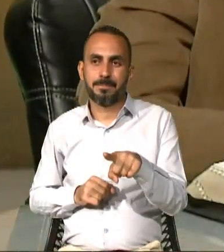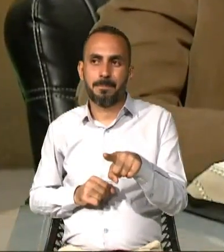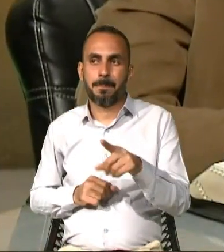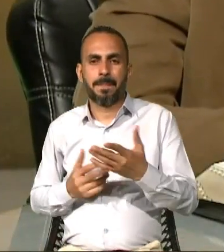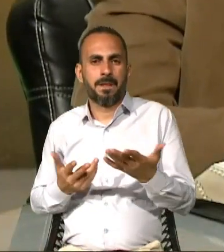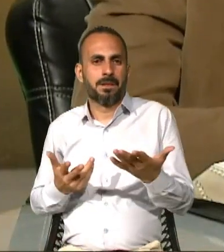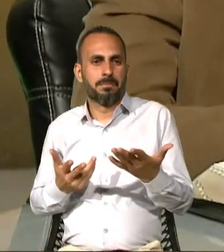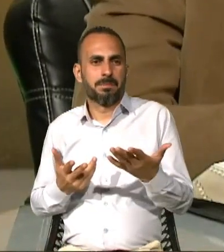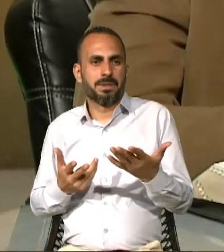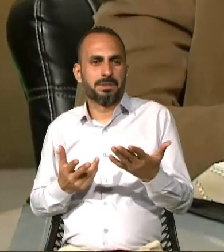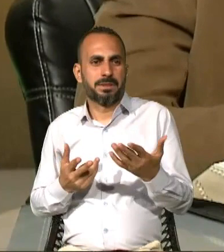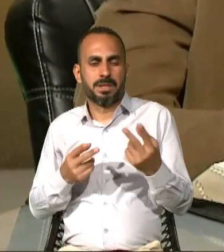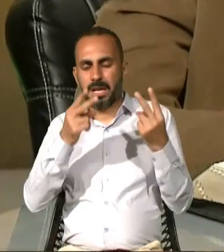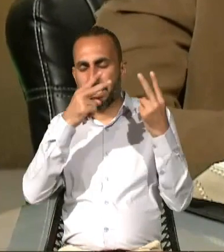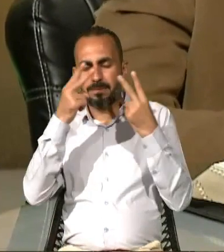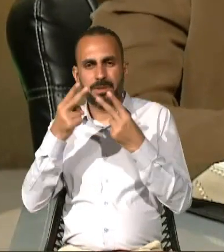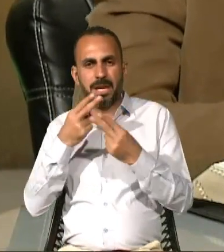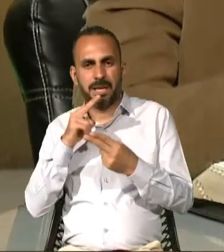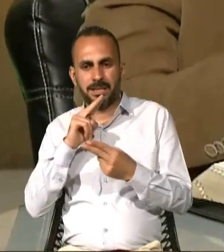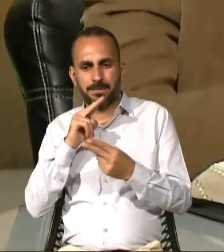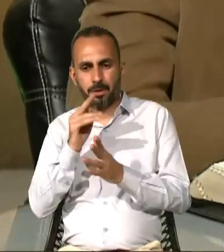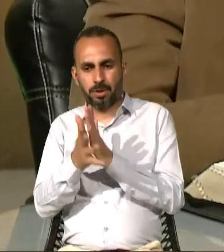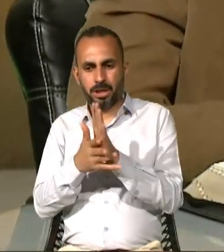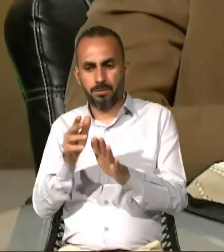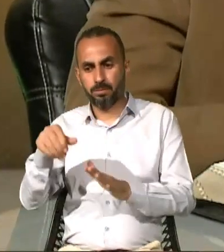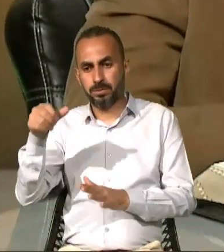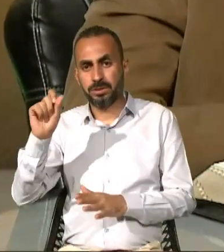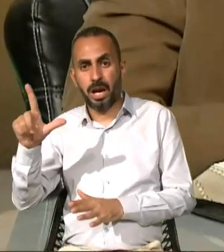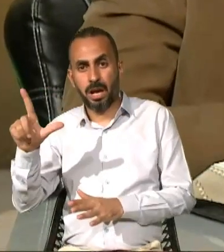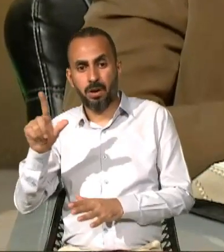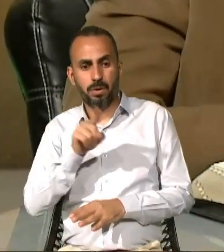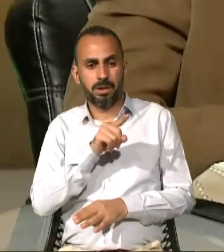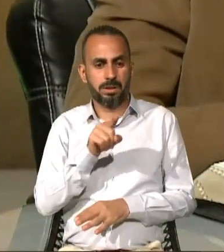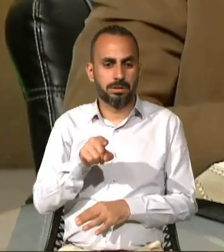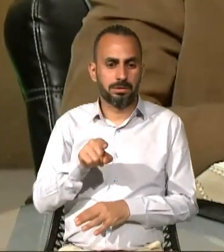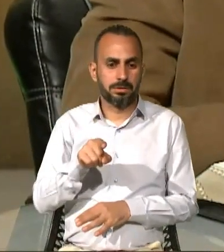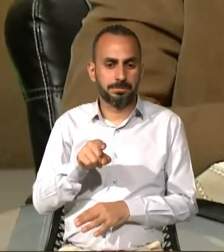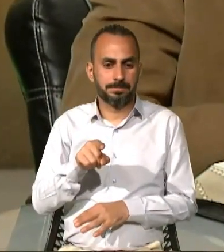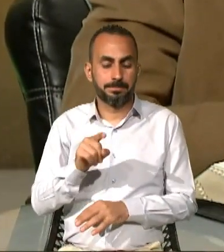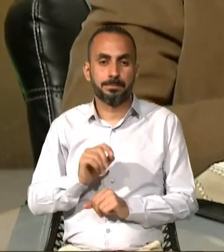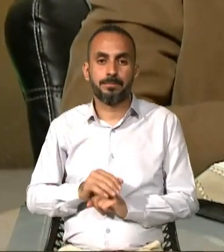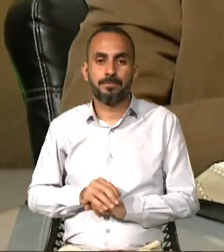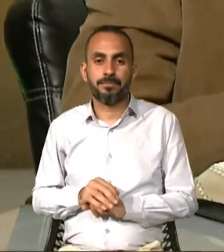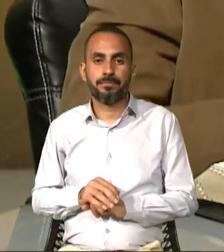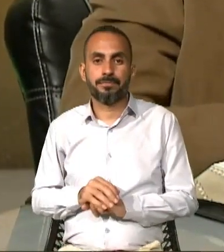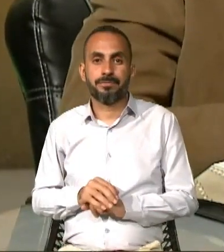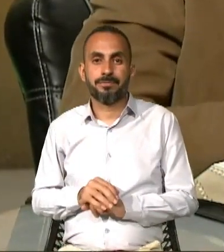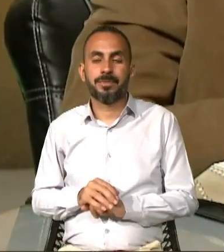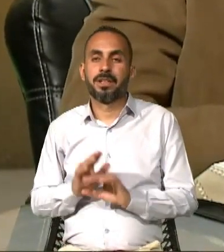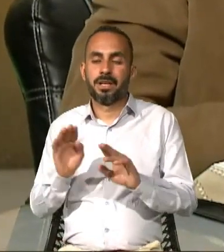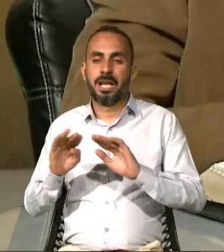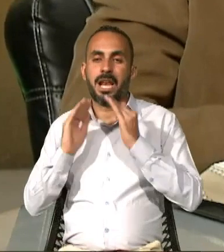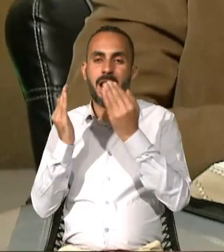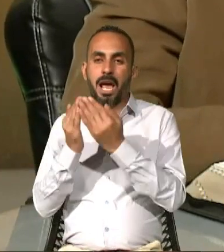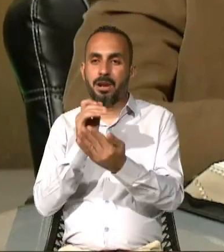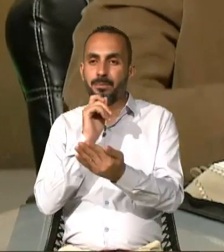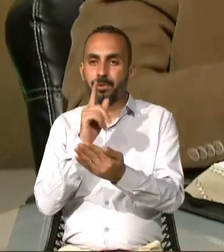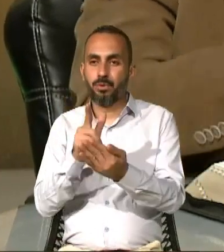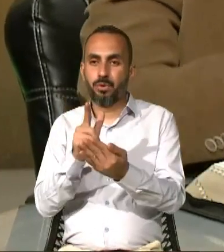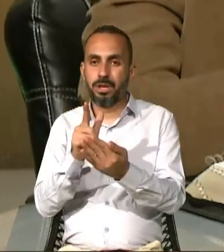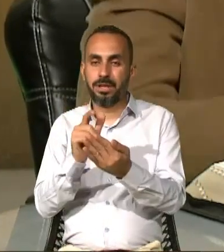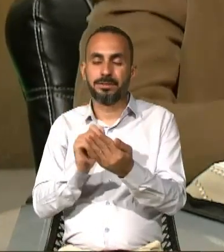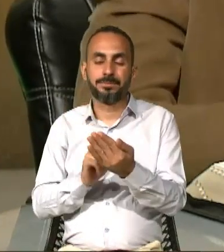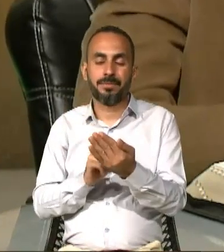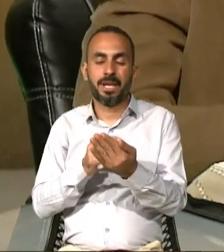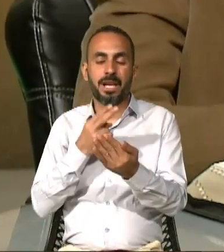كذبه كل كلامهم غلط؟ مش بيقولوا كلام صح. ده اذا العالم بيقول لنا كذب المنجمون ولو صدقوا. ده العالم بيقول كده ليه؟